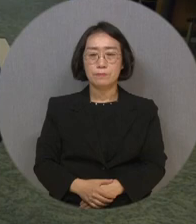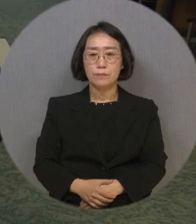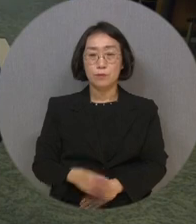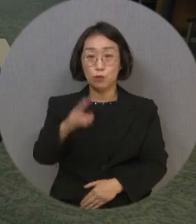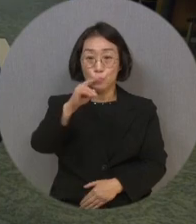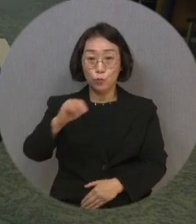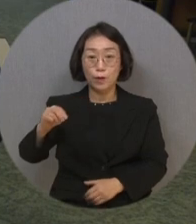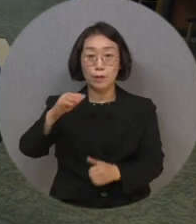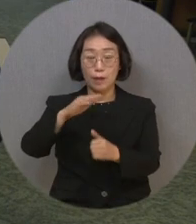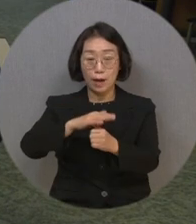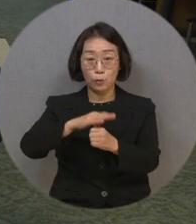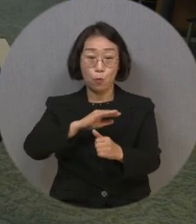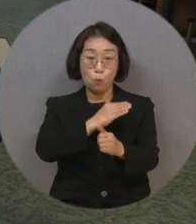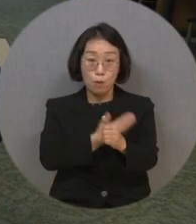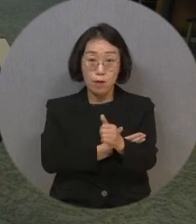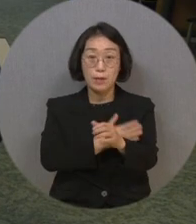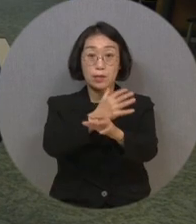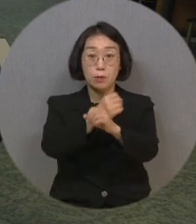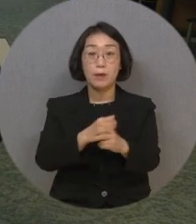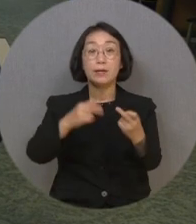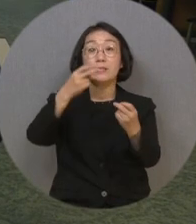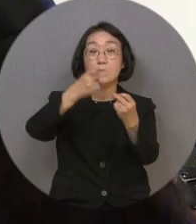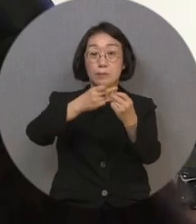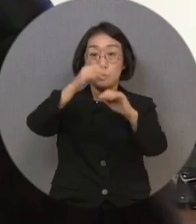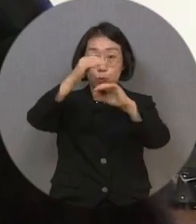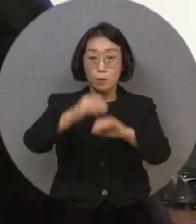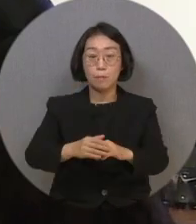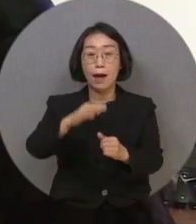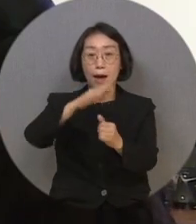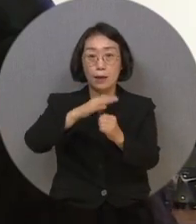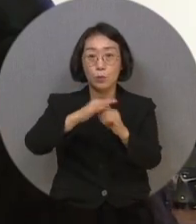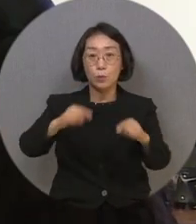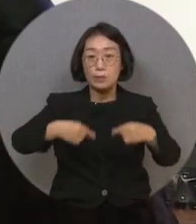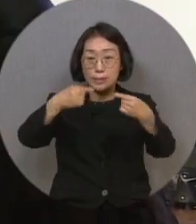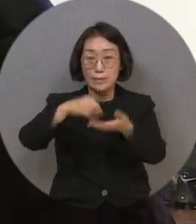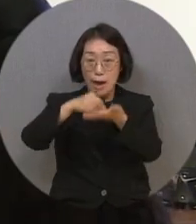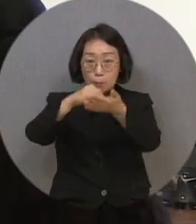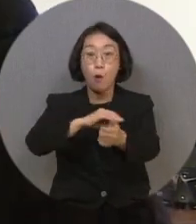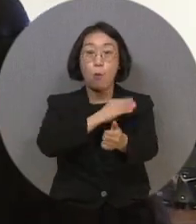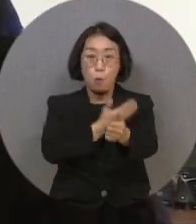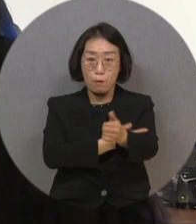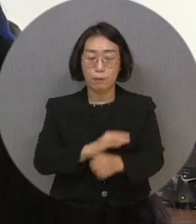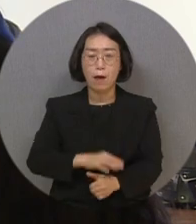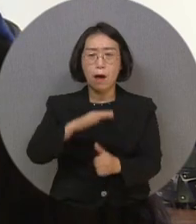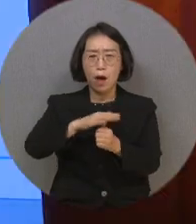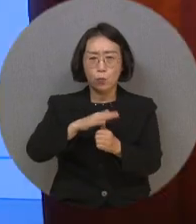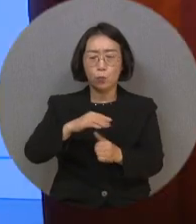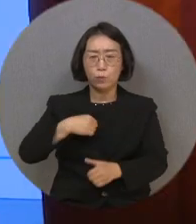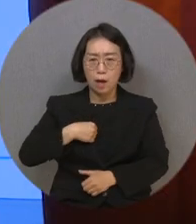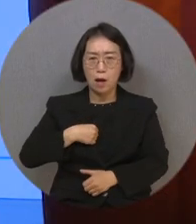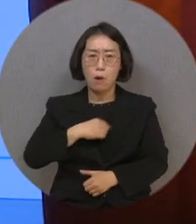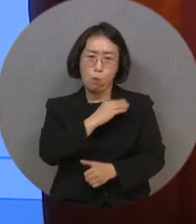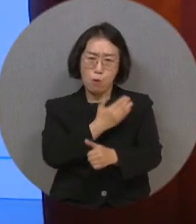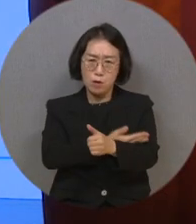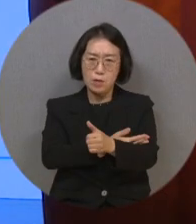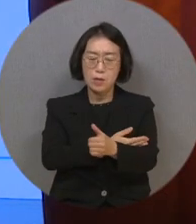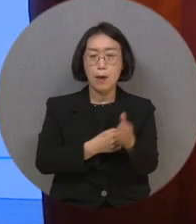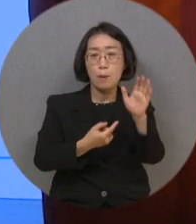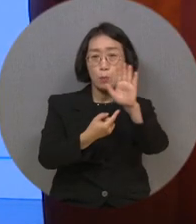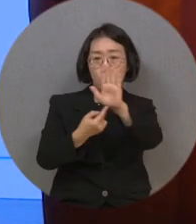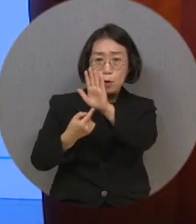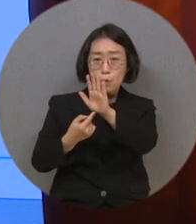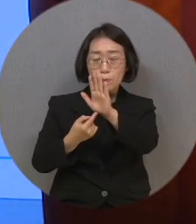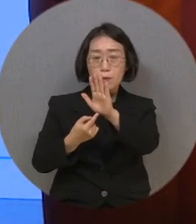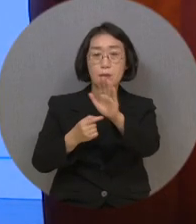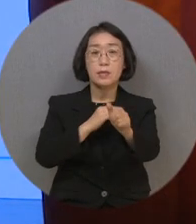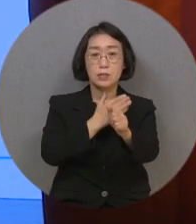유엔 아동권리협약 제12조에 명시하고 있는 아동의 참여권. 아동이 자신의 견해를 형성하고 표현할 능력이